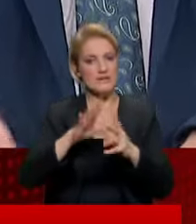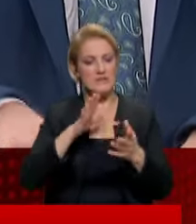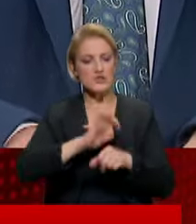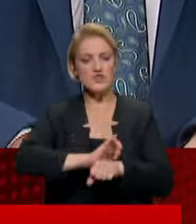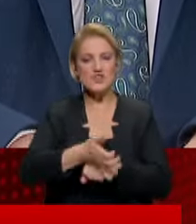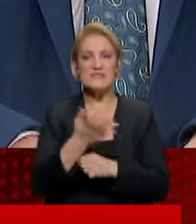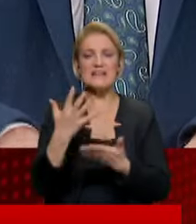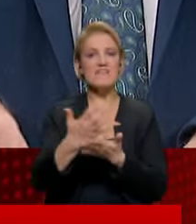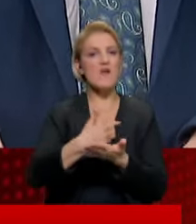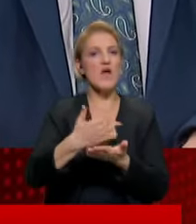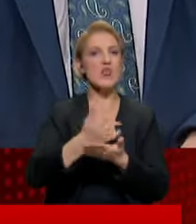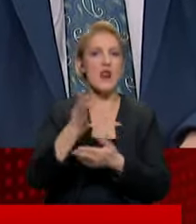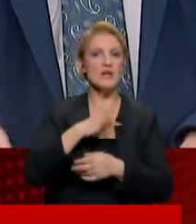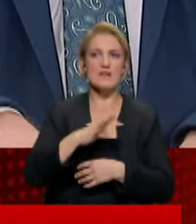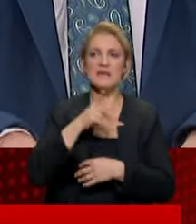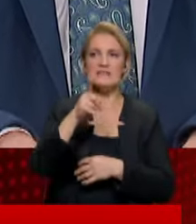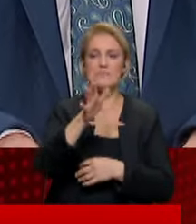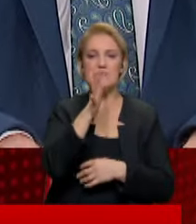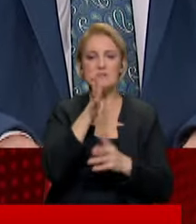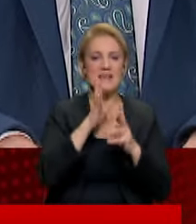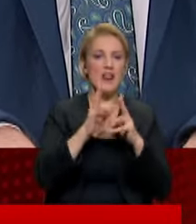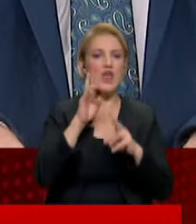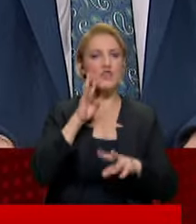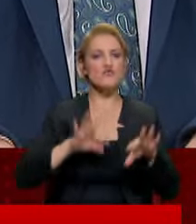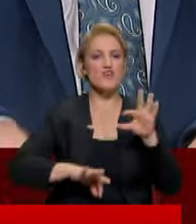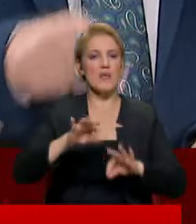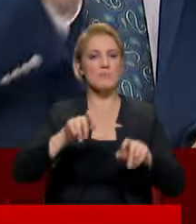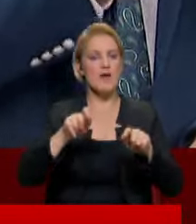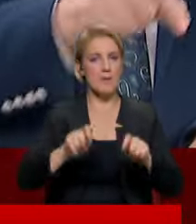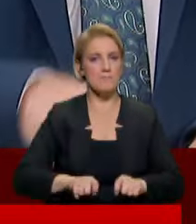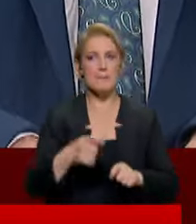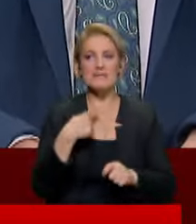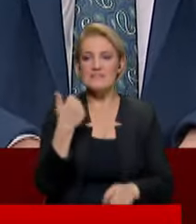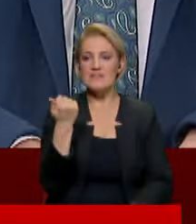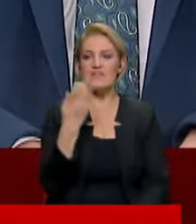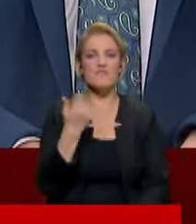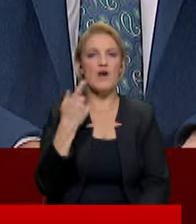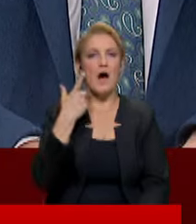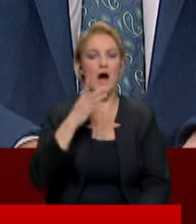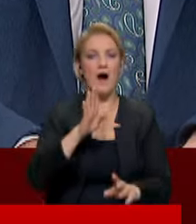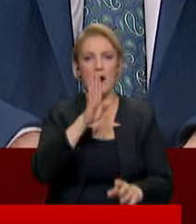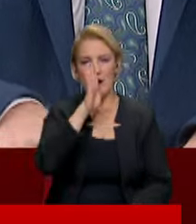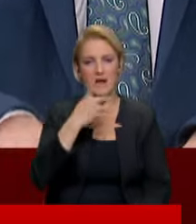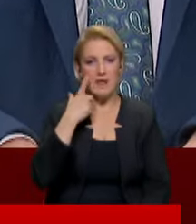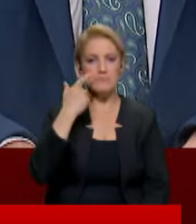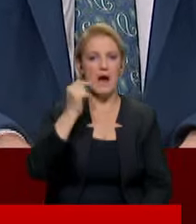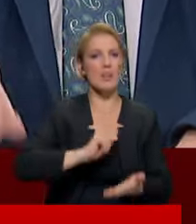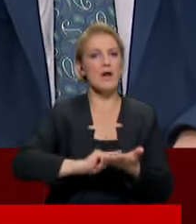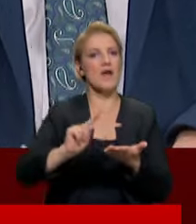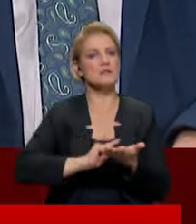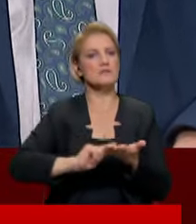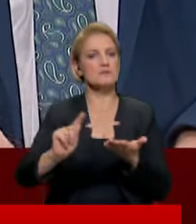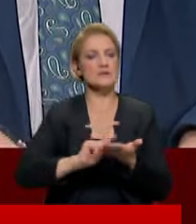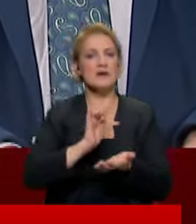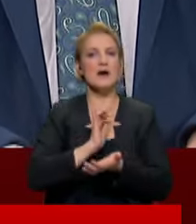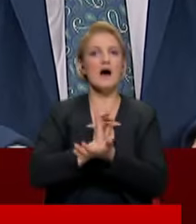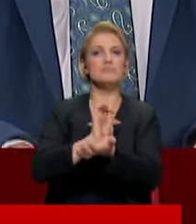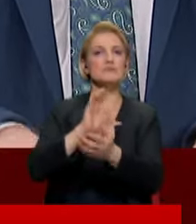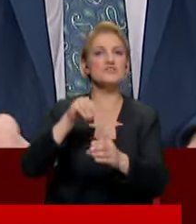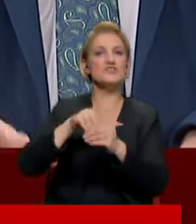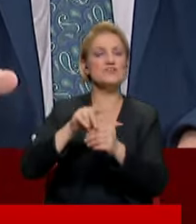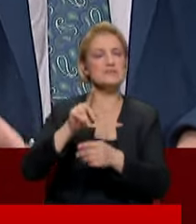ilgileri verileri sizinle bilimsel inceleme için yapmaz Biz defalarca Adalet Bakanlığı'na yazdık cezaevlerinde